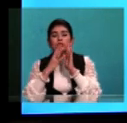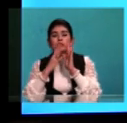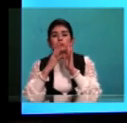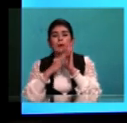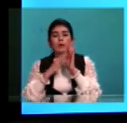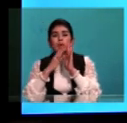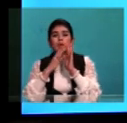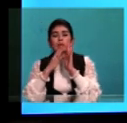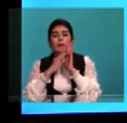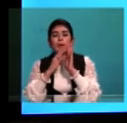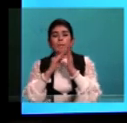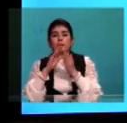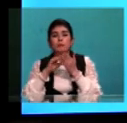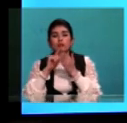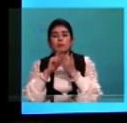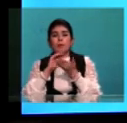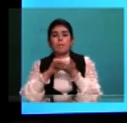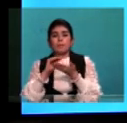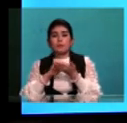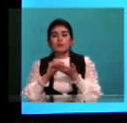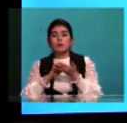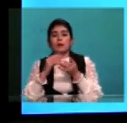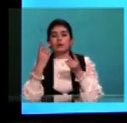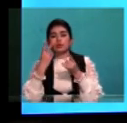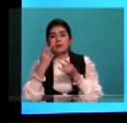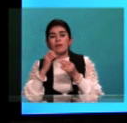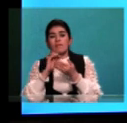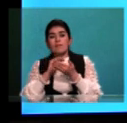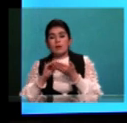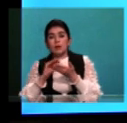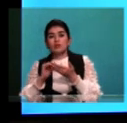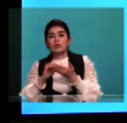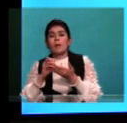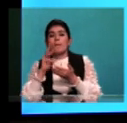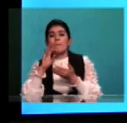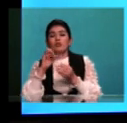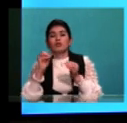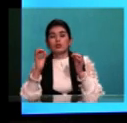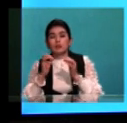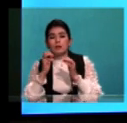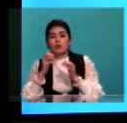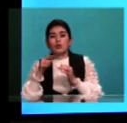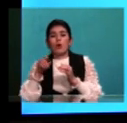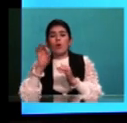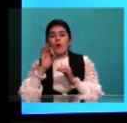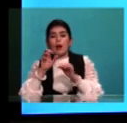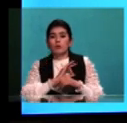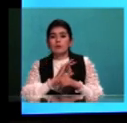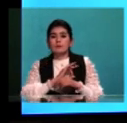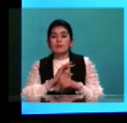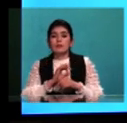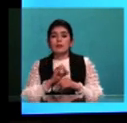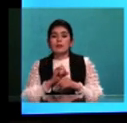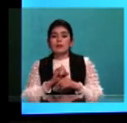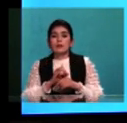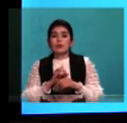заданием у нас будет письменно в тетради необходимо будет выписать методы защиты данных на компьютере и